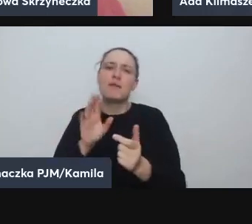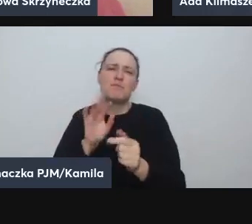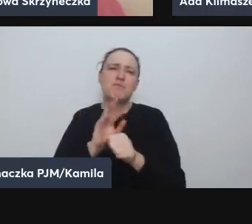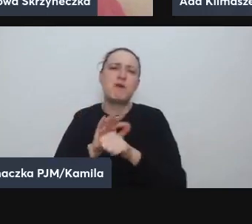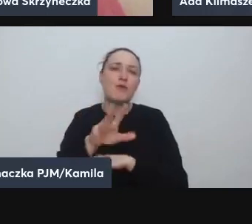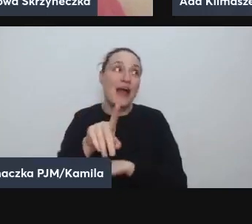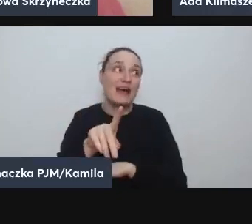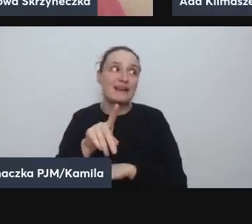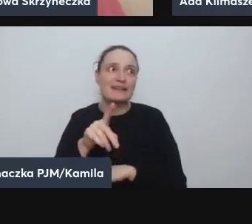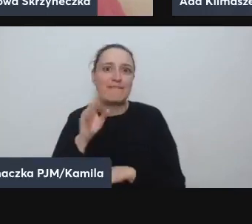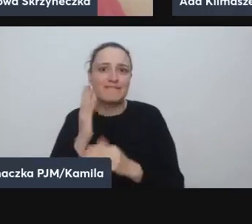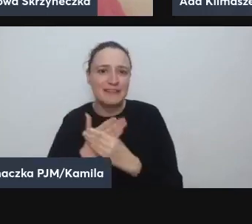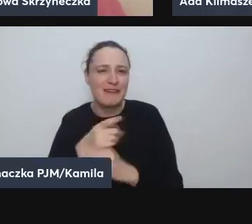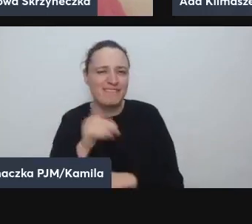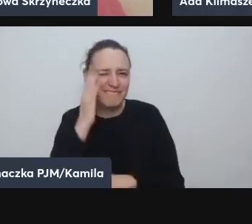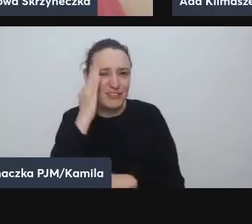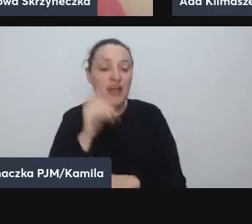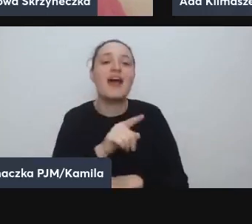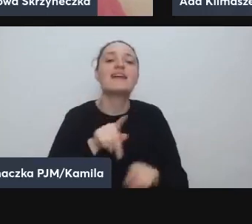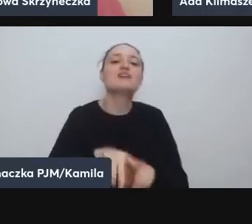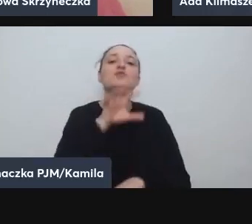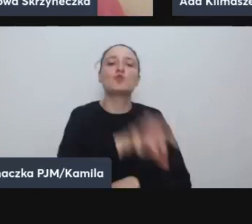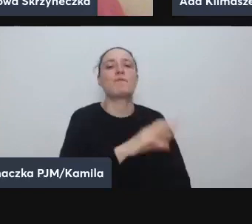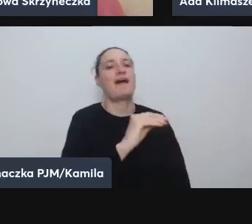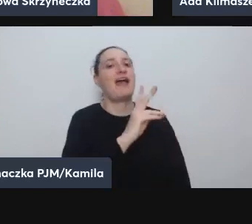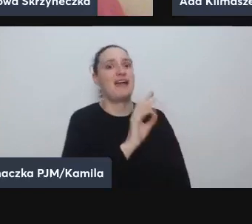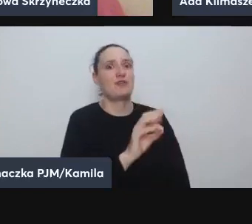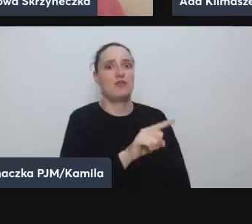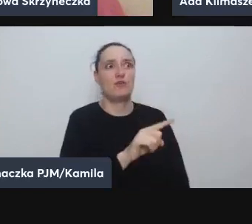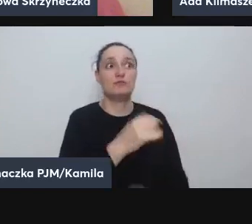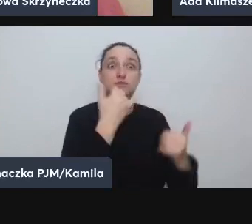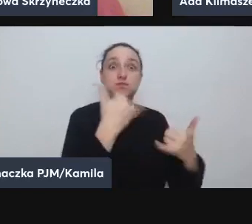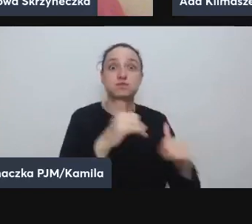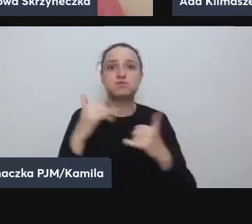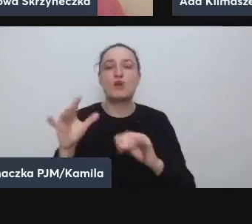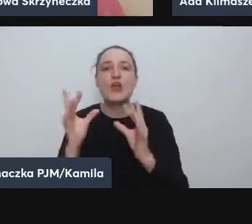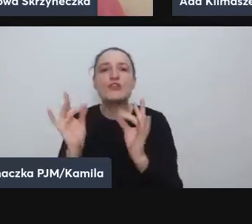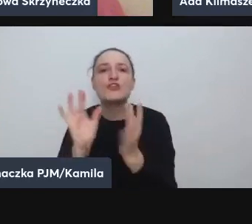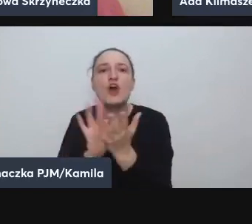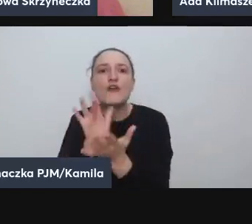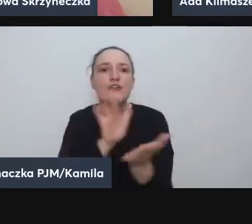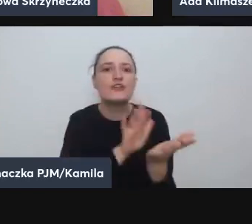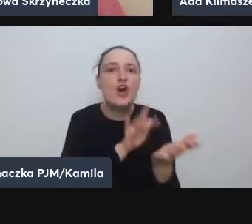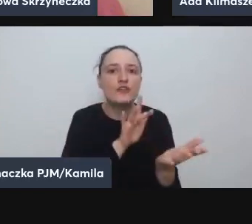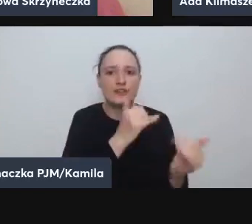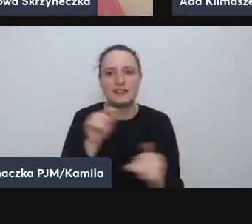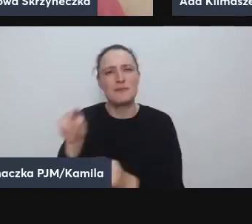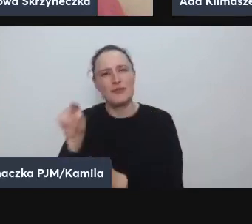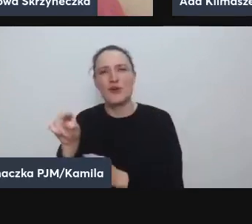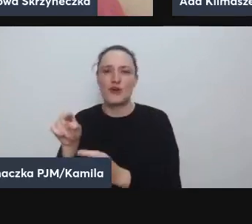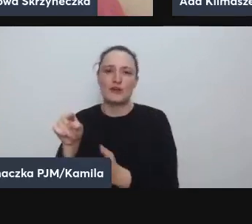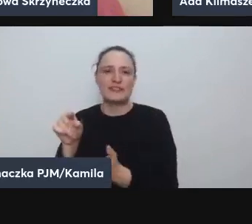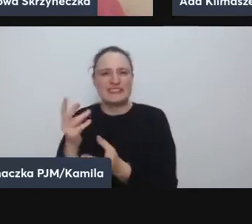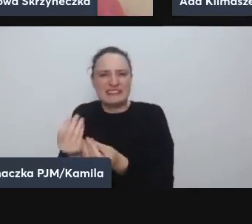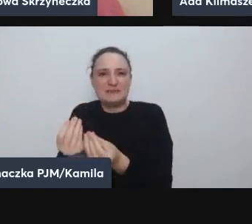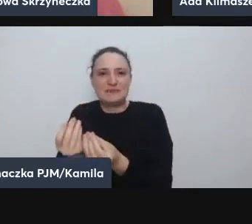firmy i ekologiczną. Jest tak ogromna różnica w dotyku, nie? Dzieciaki to czują, bo ta jest taka,